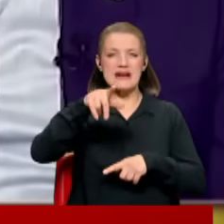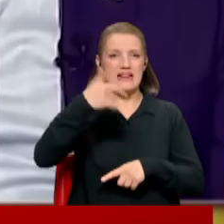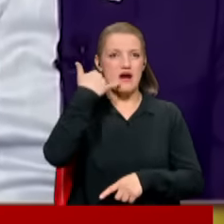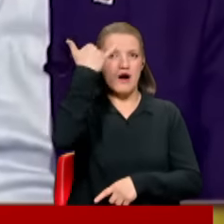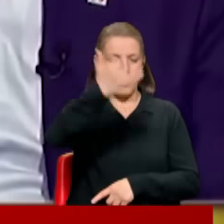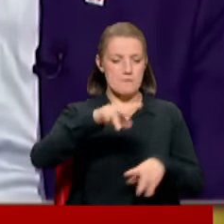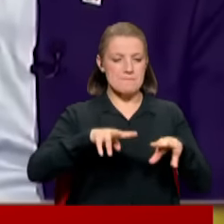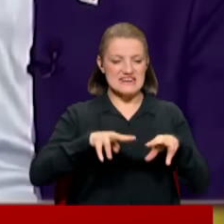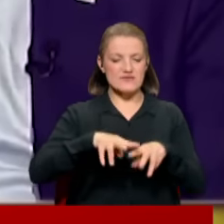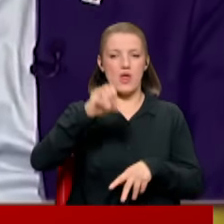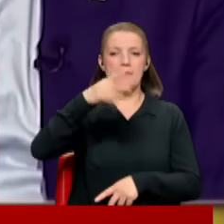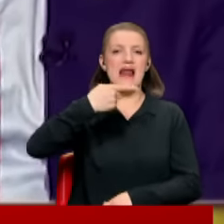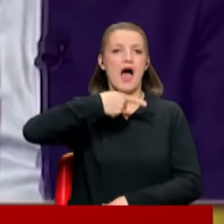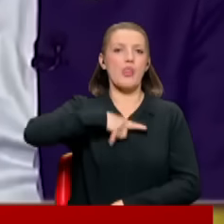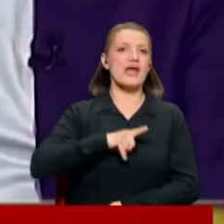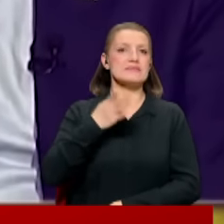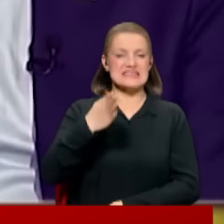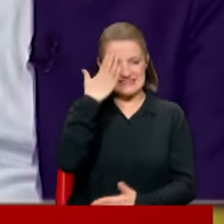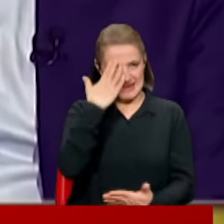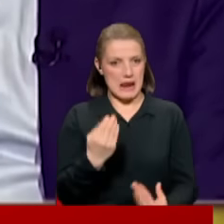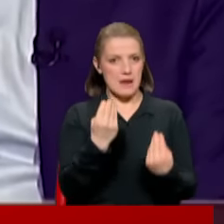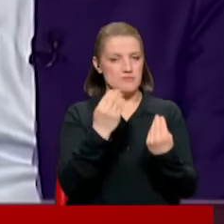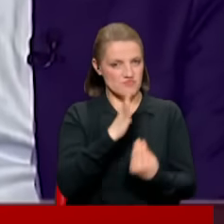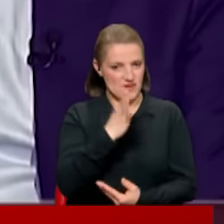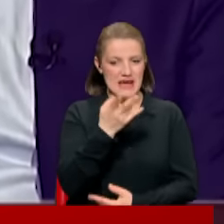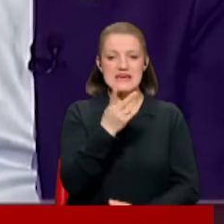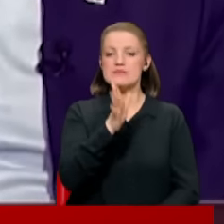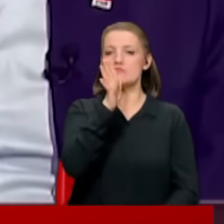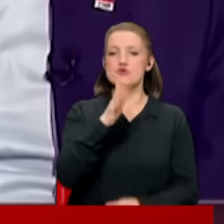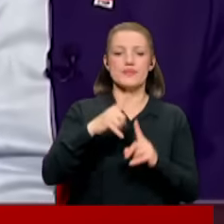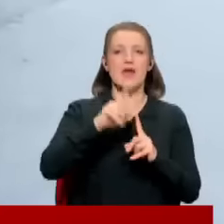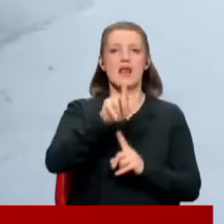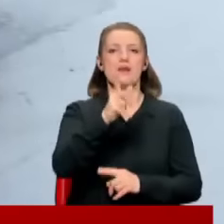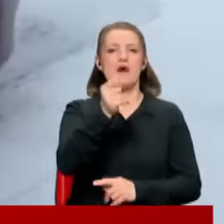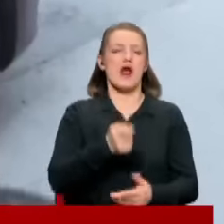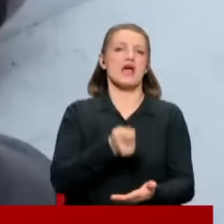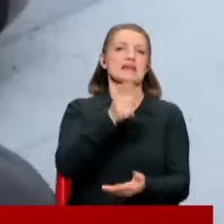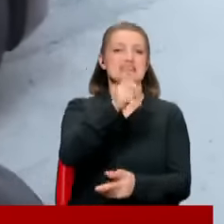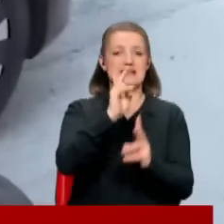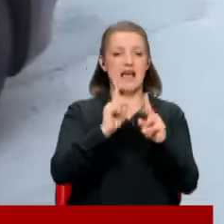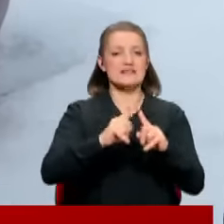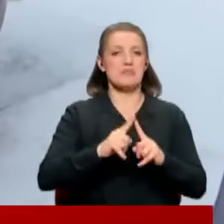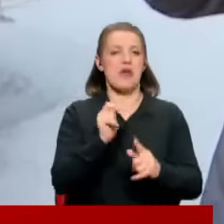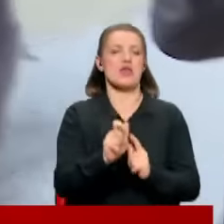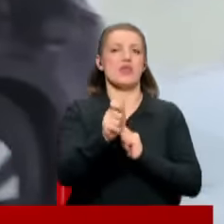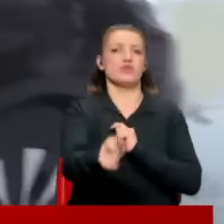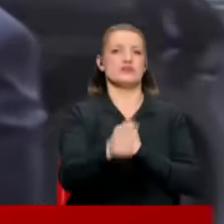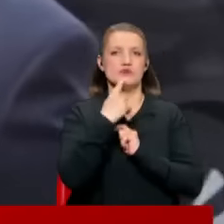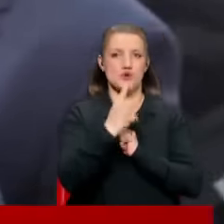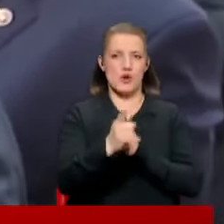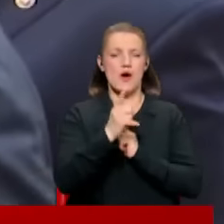Direkt Merzifon AK Parti adayımızın selamları var. 2500 lira size para yatırdık. CHP Genel Başkanı Özgür Özel